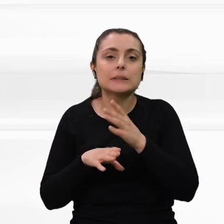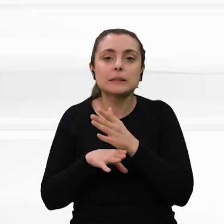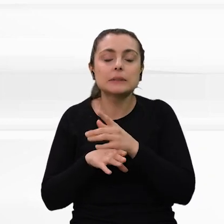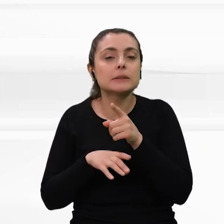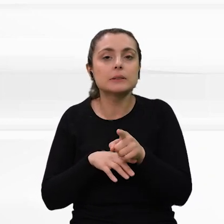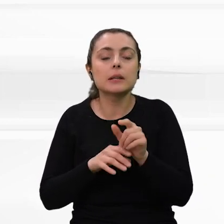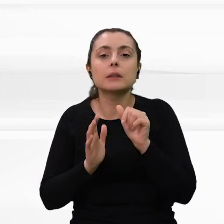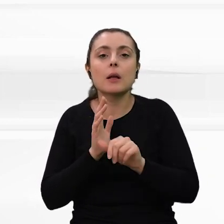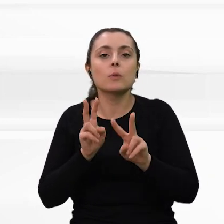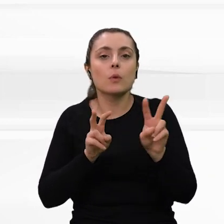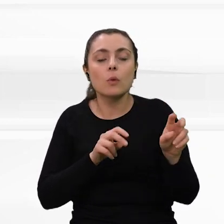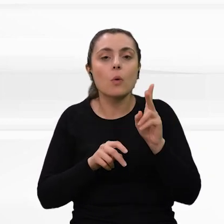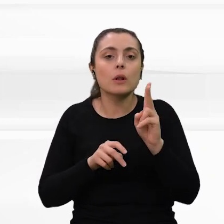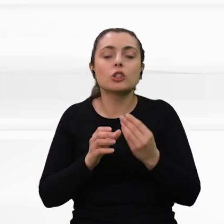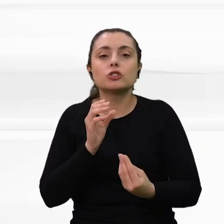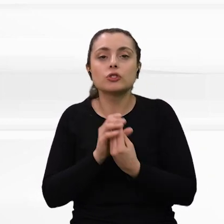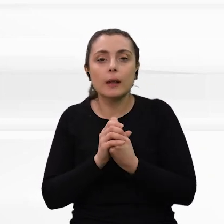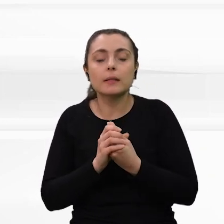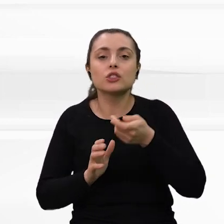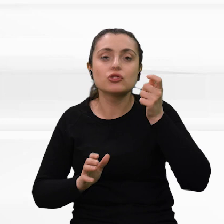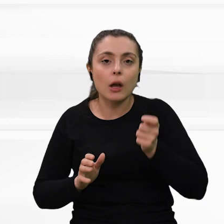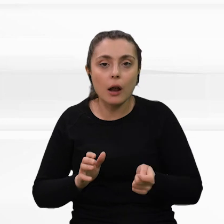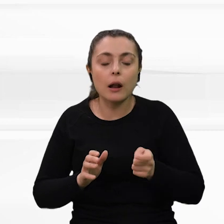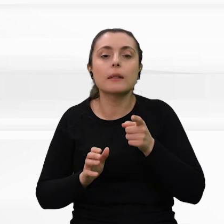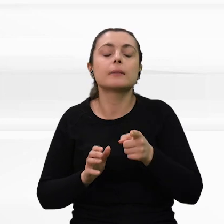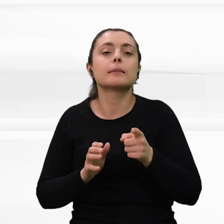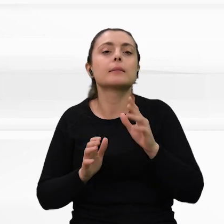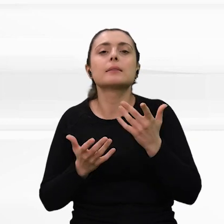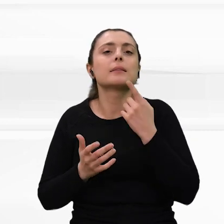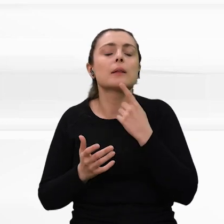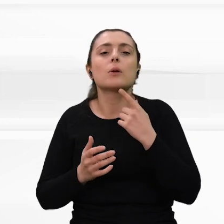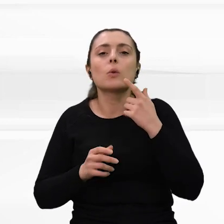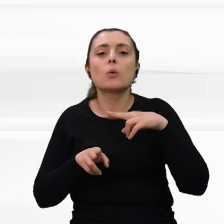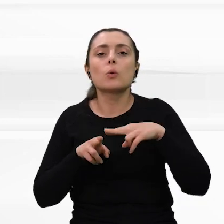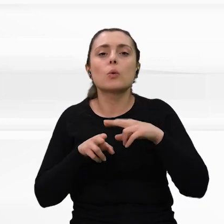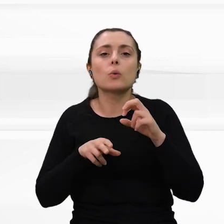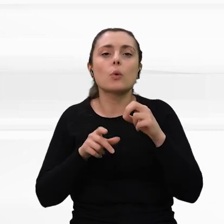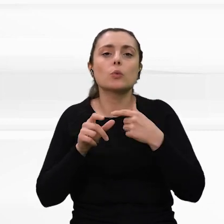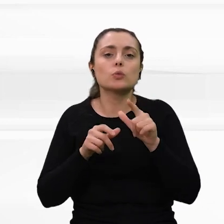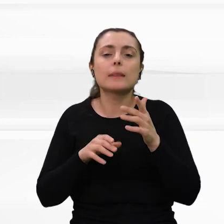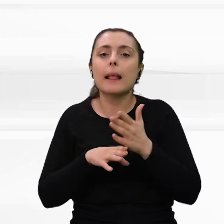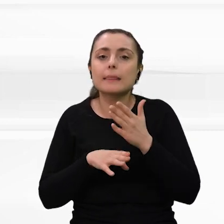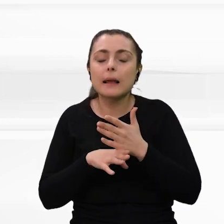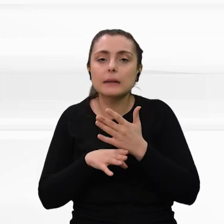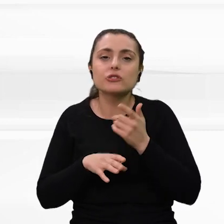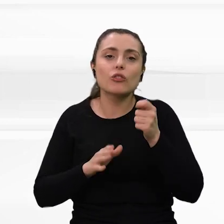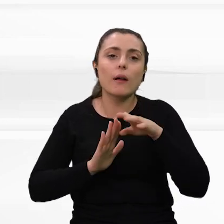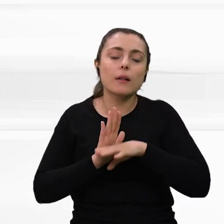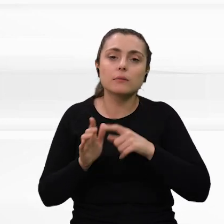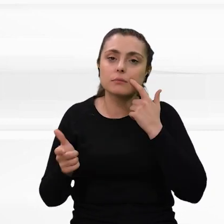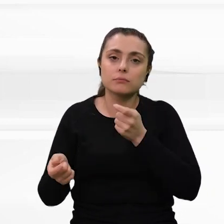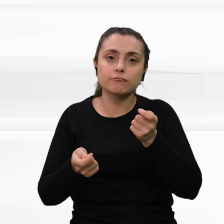Çünkü tarihi olaylar onlar ortaya çıkaran şartların yani koşulların Nedensellik